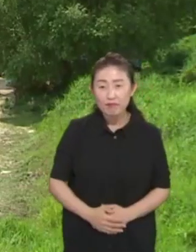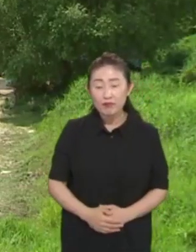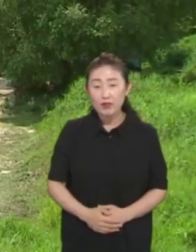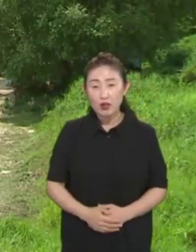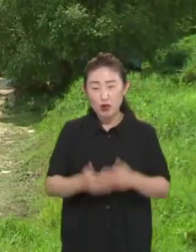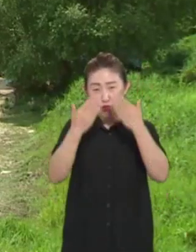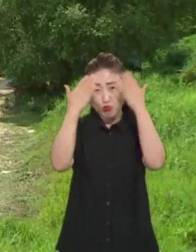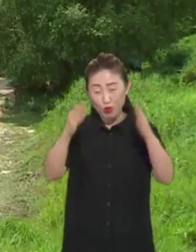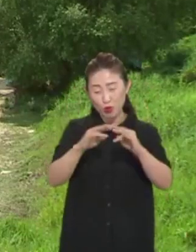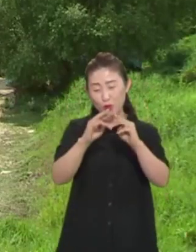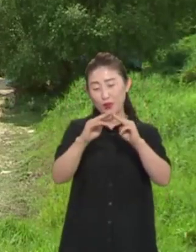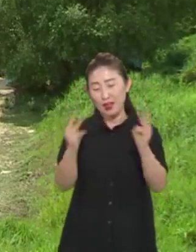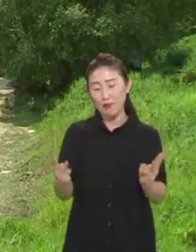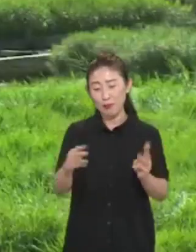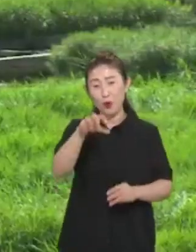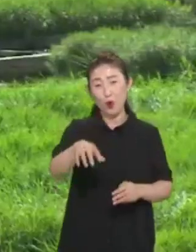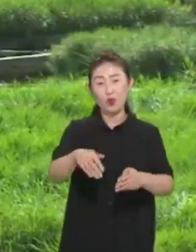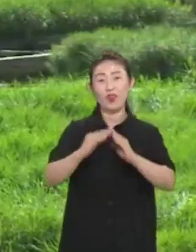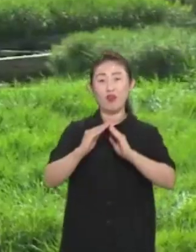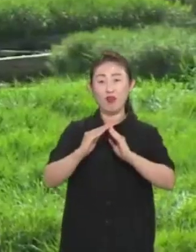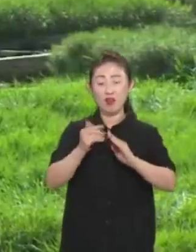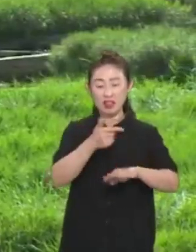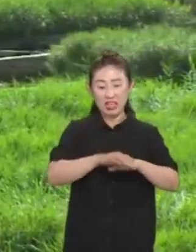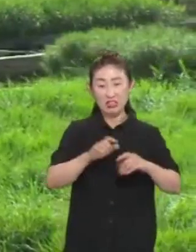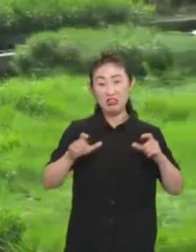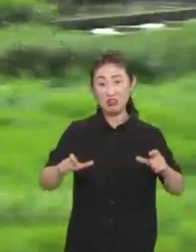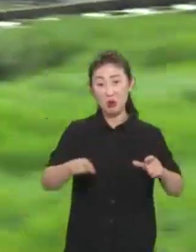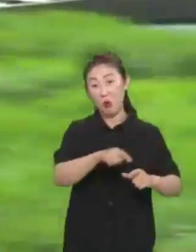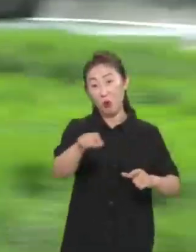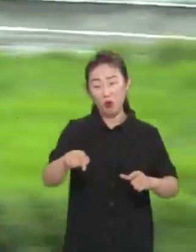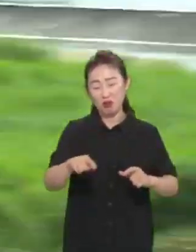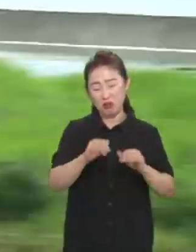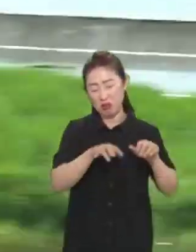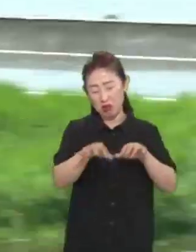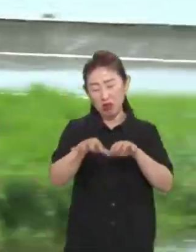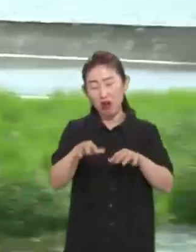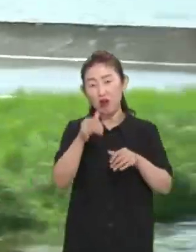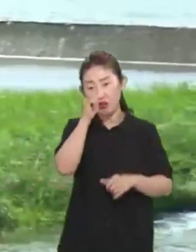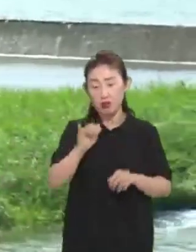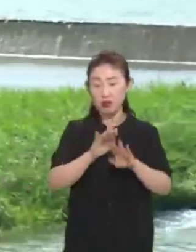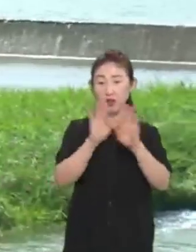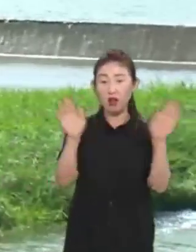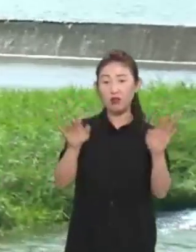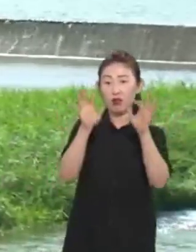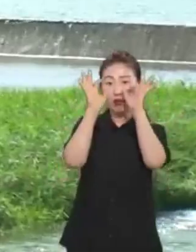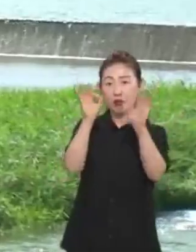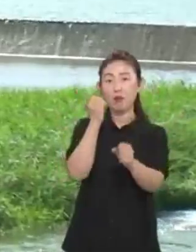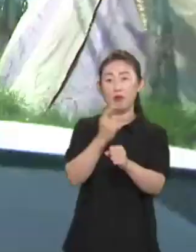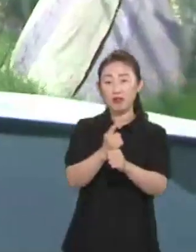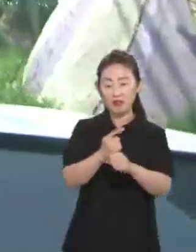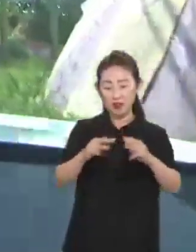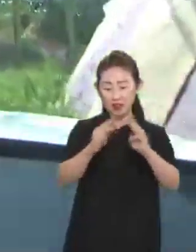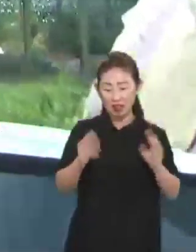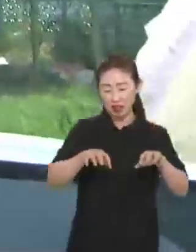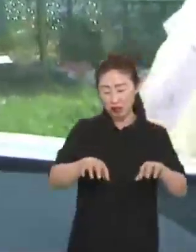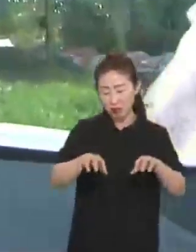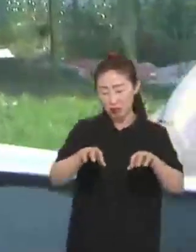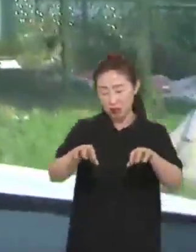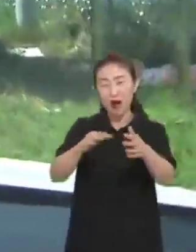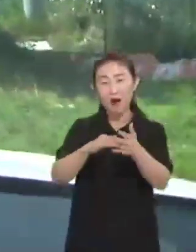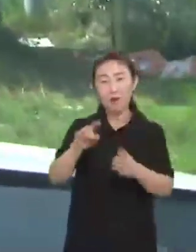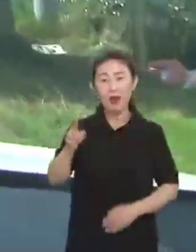무료로 캠핑을 즐길 수 있어 인기가 많은 대전의 한 캠핑장. 평일 낮 시간인데도 100여 개의 텐트들이 쳐져